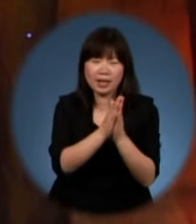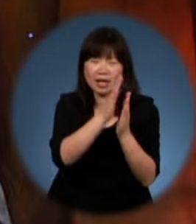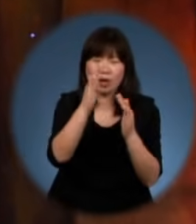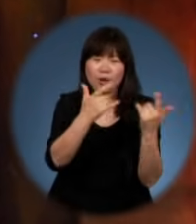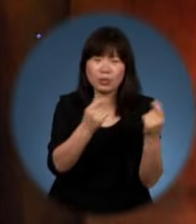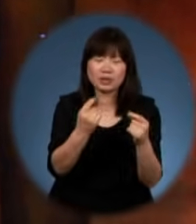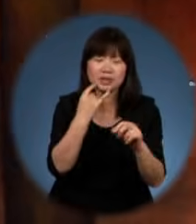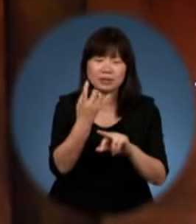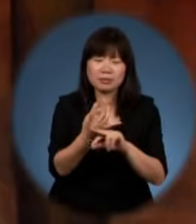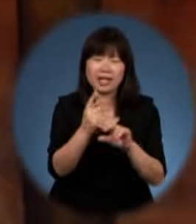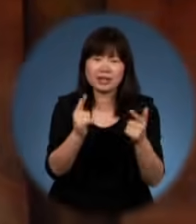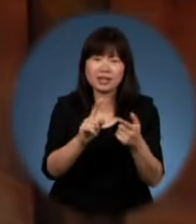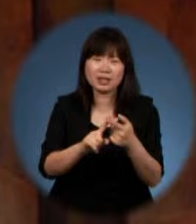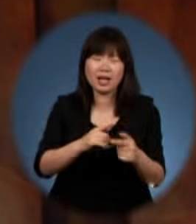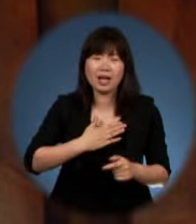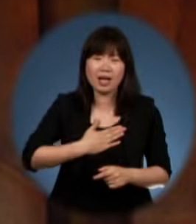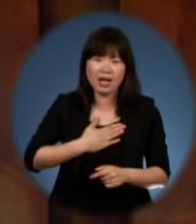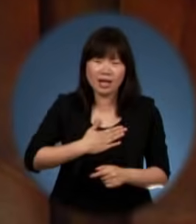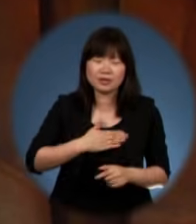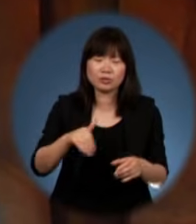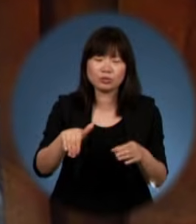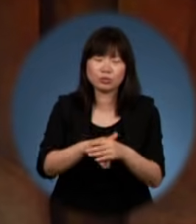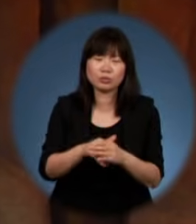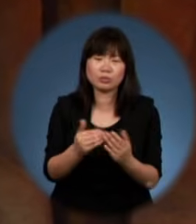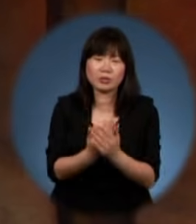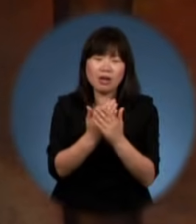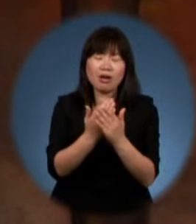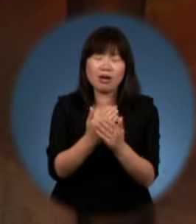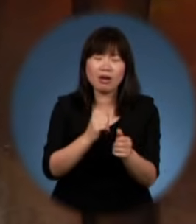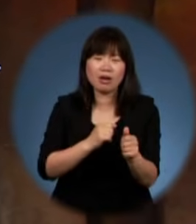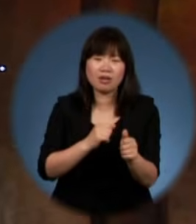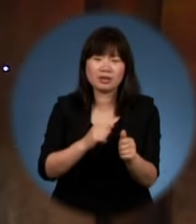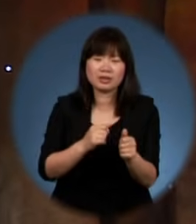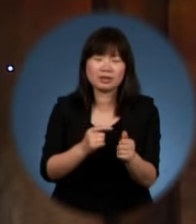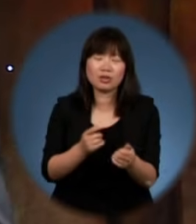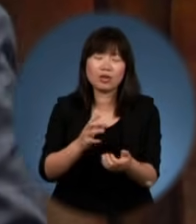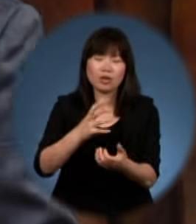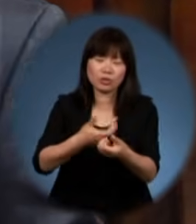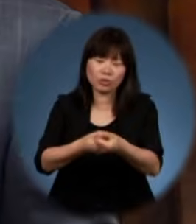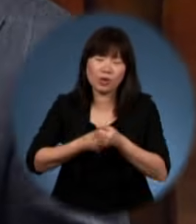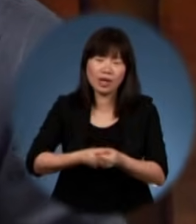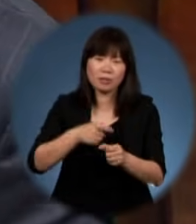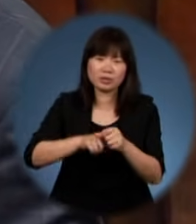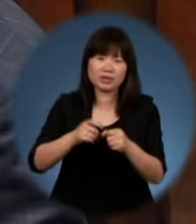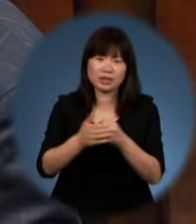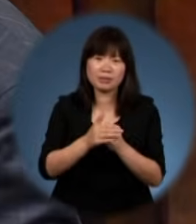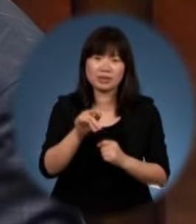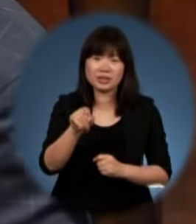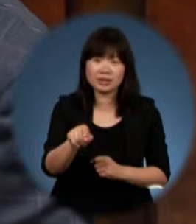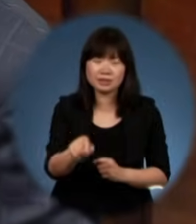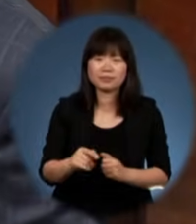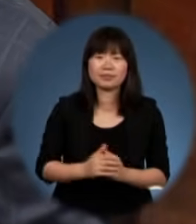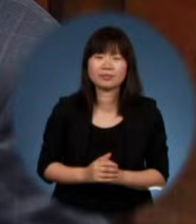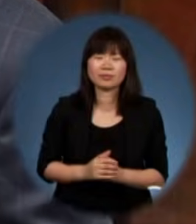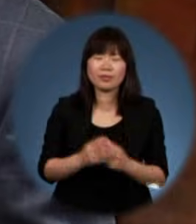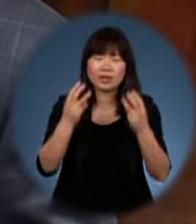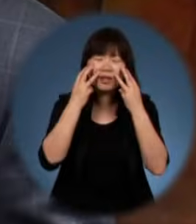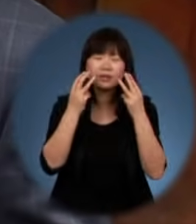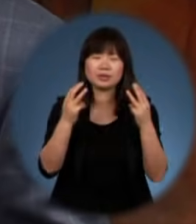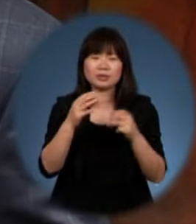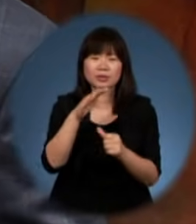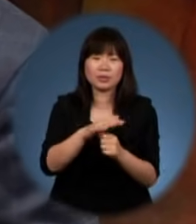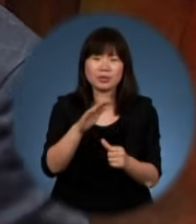것이 금이 아니라는 것을 아는 그런 문명이 도래하기 위해서 그 문명을 도래 시키기 위해서 그는 요 원주민